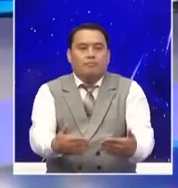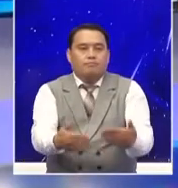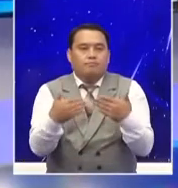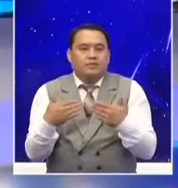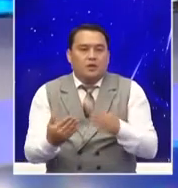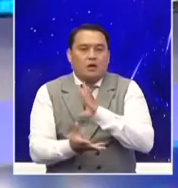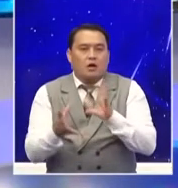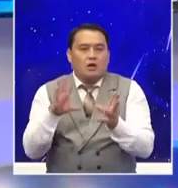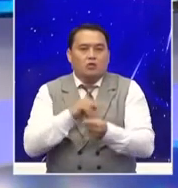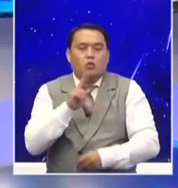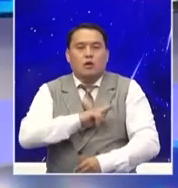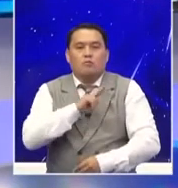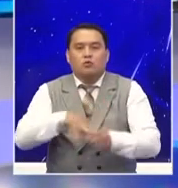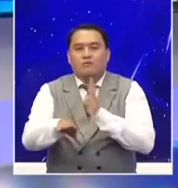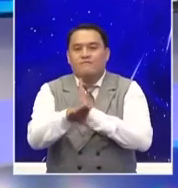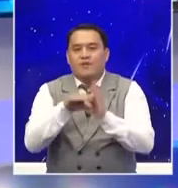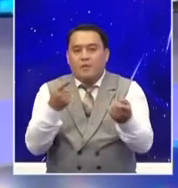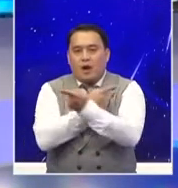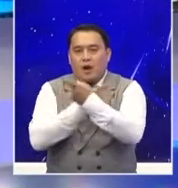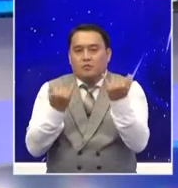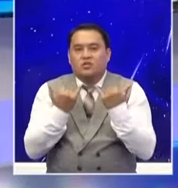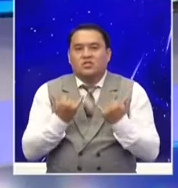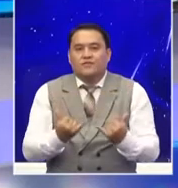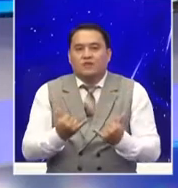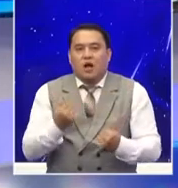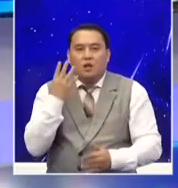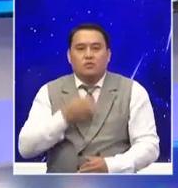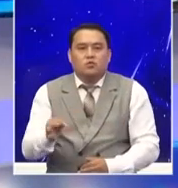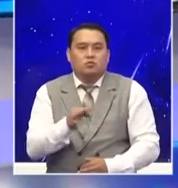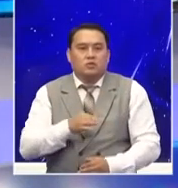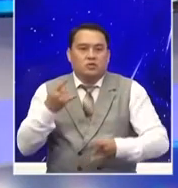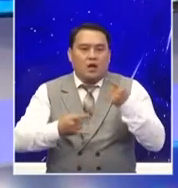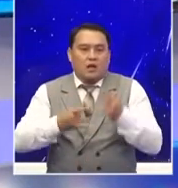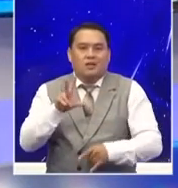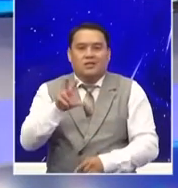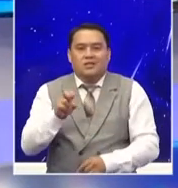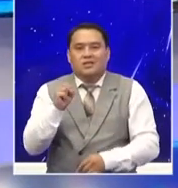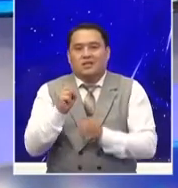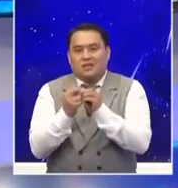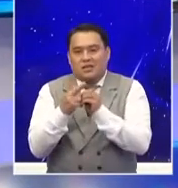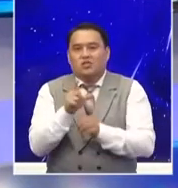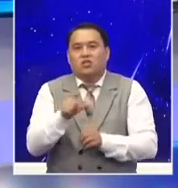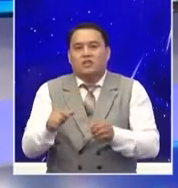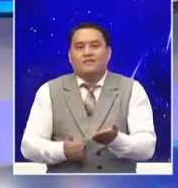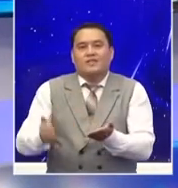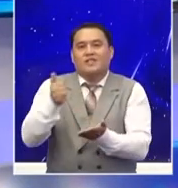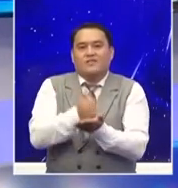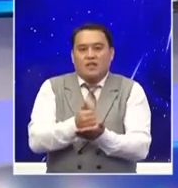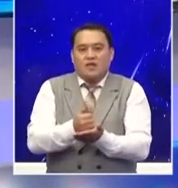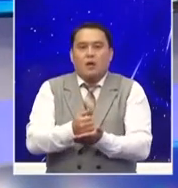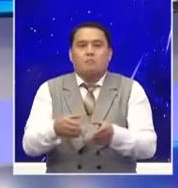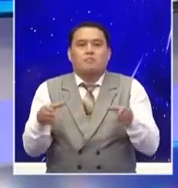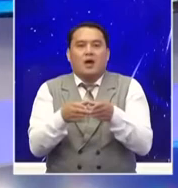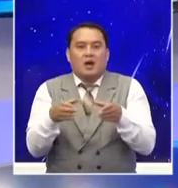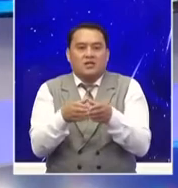Предварительные итоги праймериз по Алматинской области озвучены сегодня на площадке ЖТСУ Медиа. 313 кандидатов были выдвинуты из числа